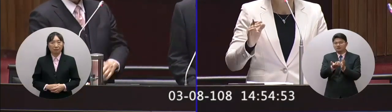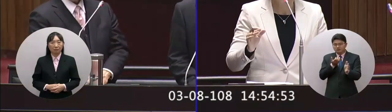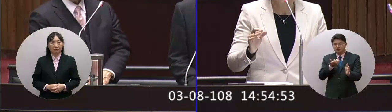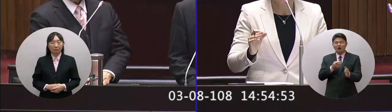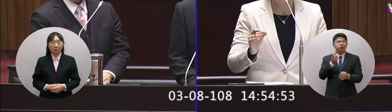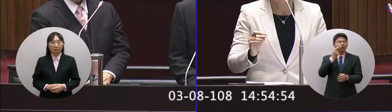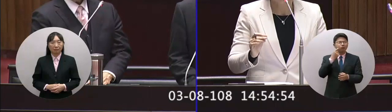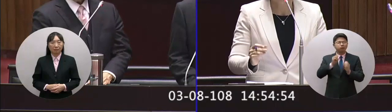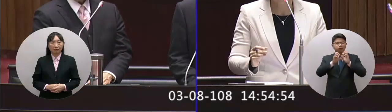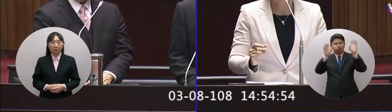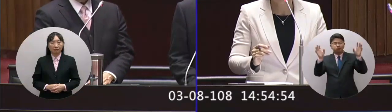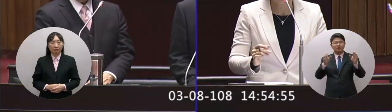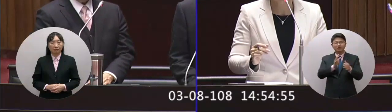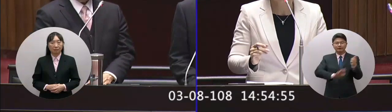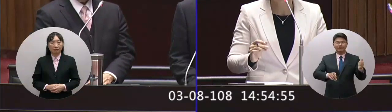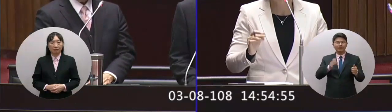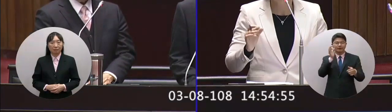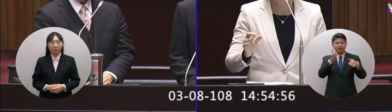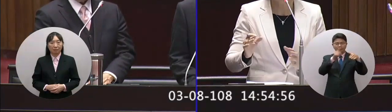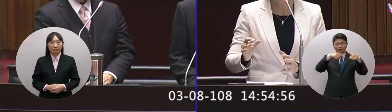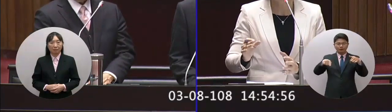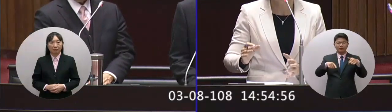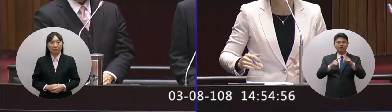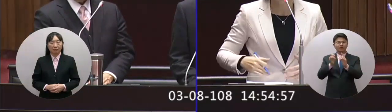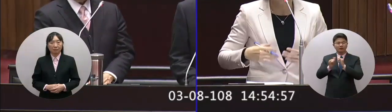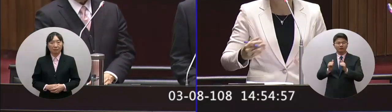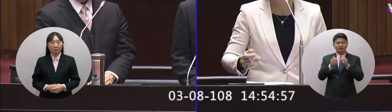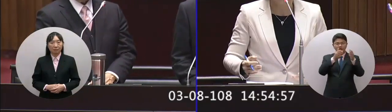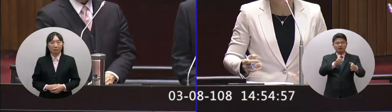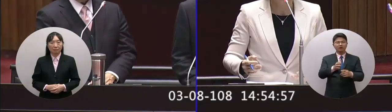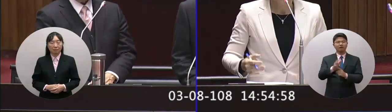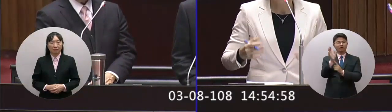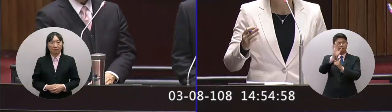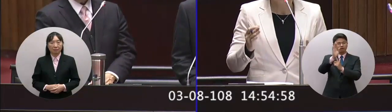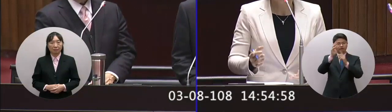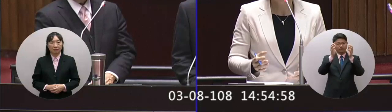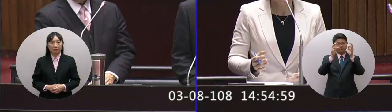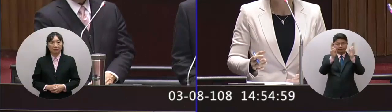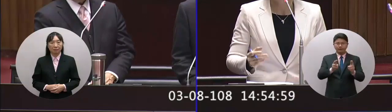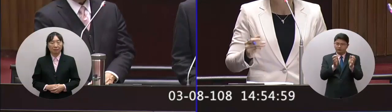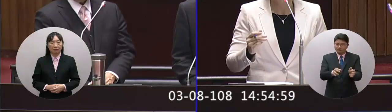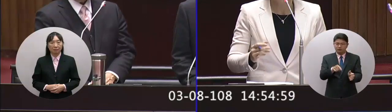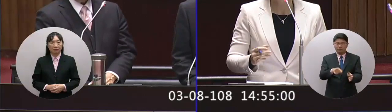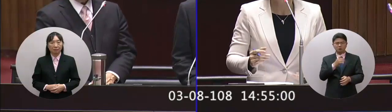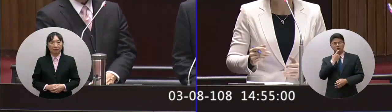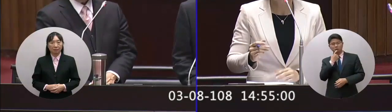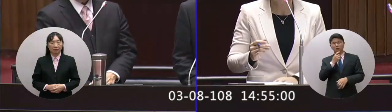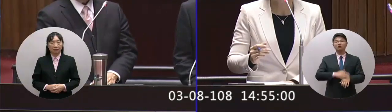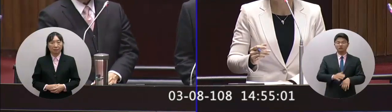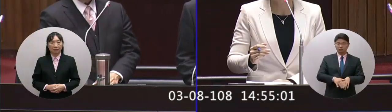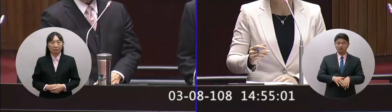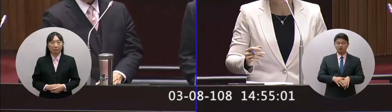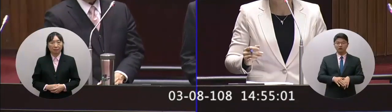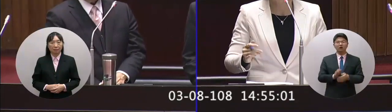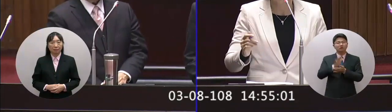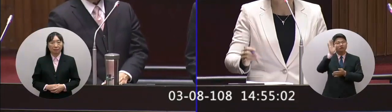息，让我们彰化的民众对于这个离岸风电会有一些质疑。那现在当然就是说未